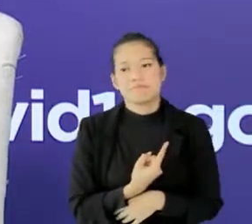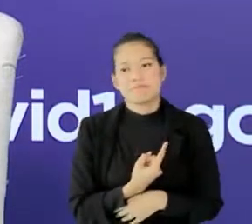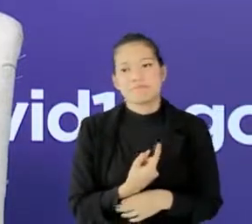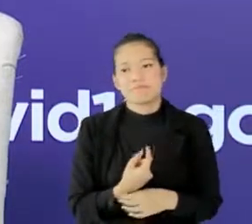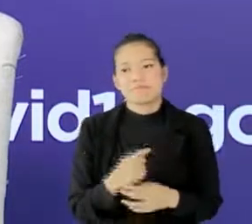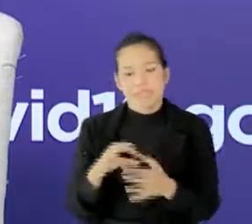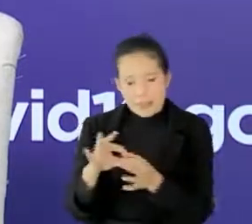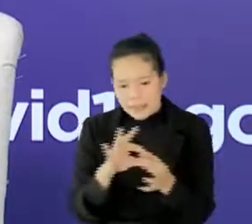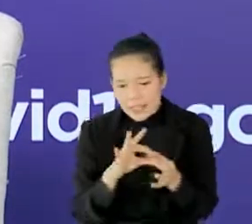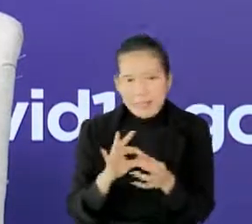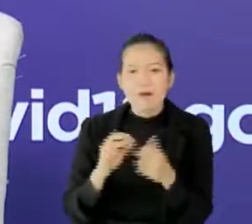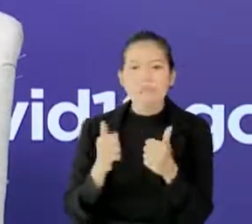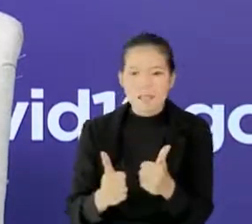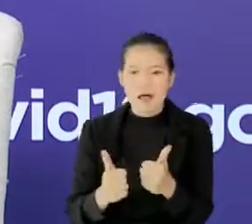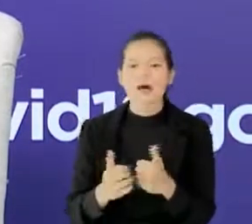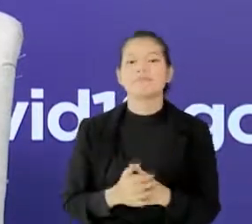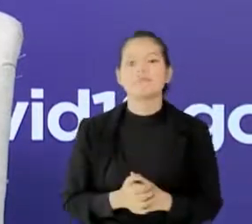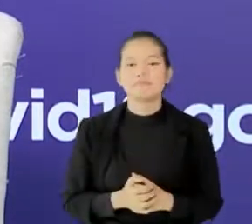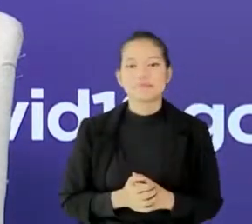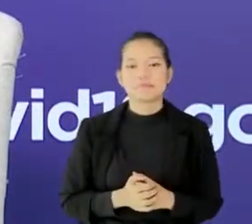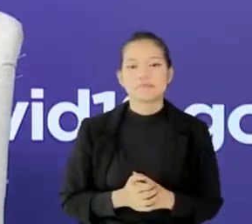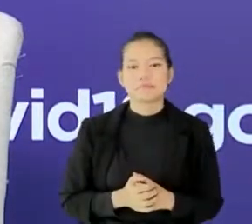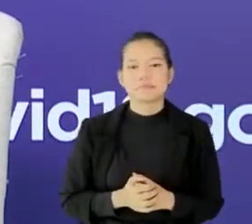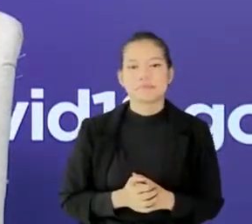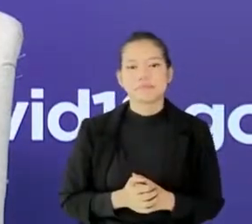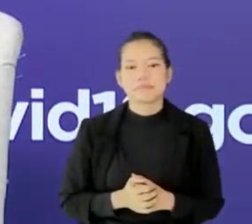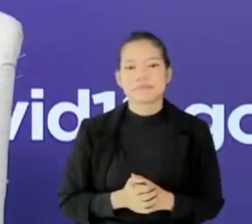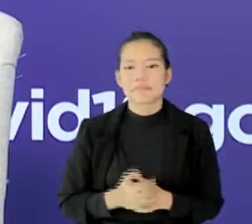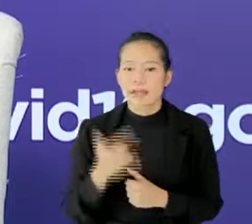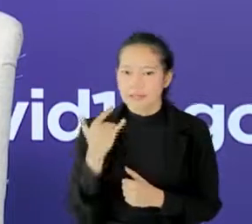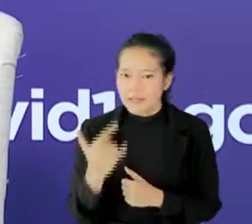bisa bekerja sama dan tetap